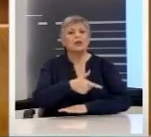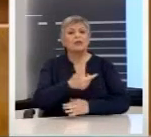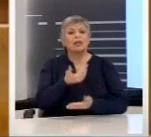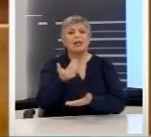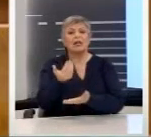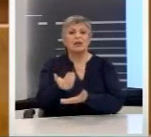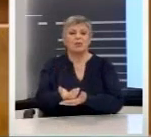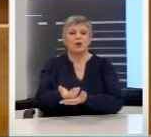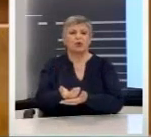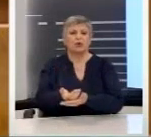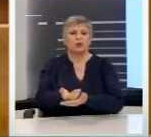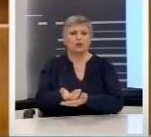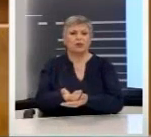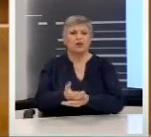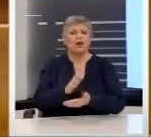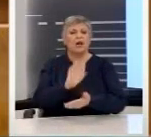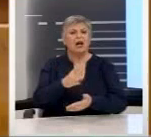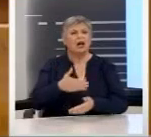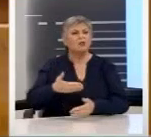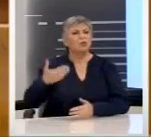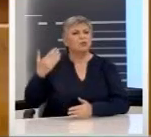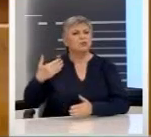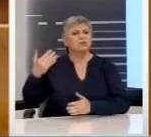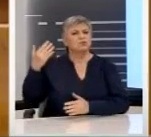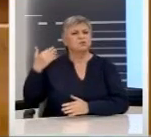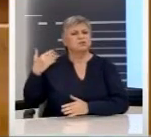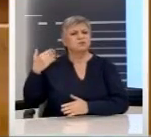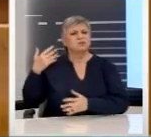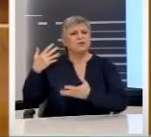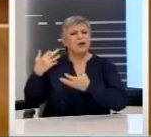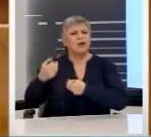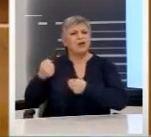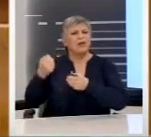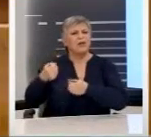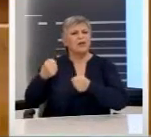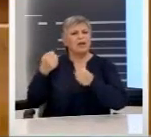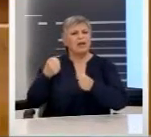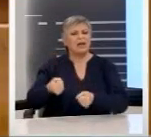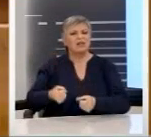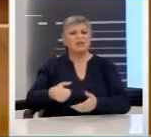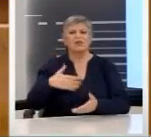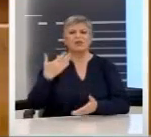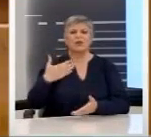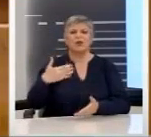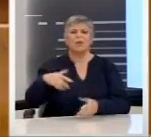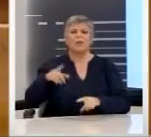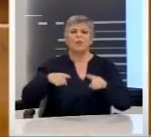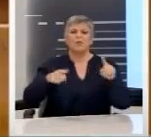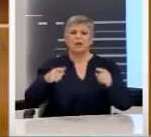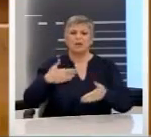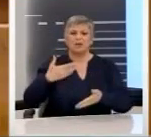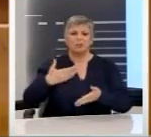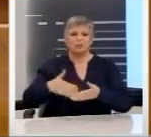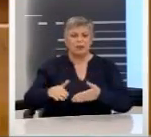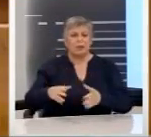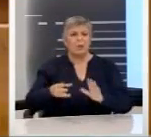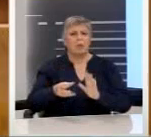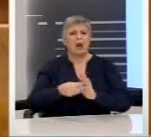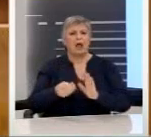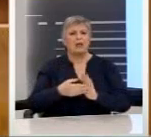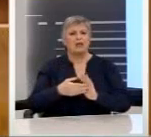από τις εξεταστικές που ήδη έχουν ή έχουν διενεργηθεί και έχουν βγάλει τα απόρριμματά τους ή γίνονται, όπως είναι το σκάνδαλο στην υγεία.